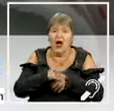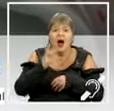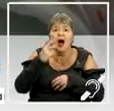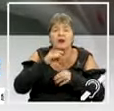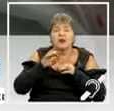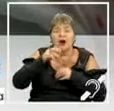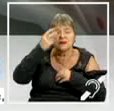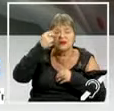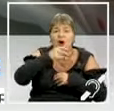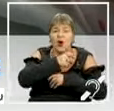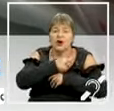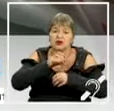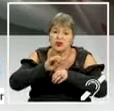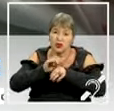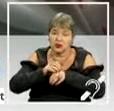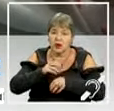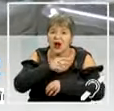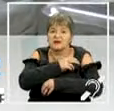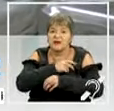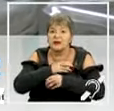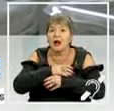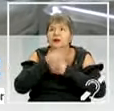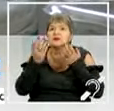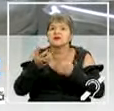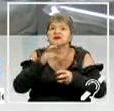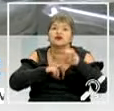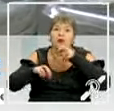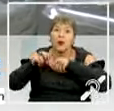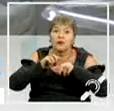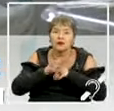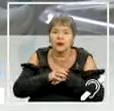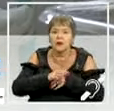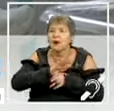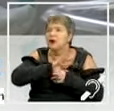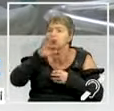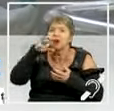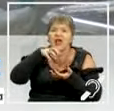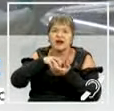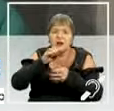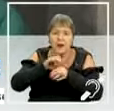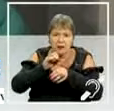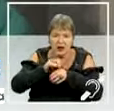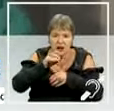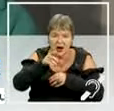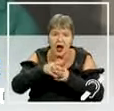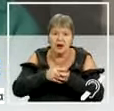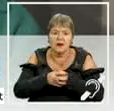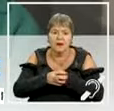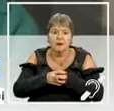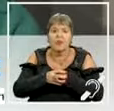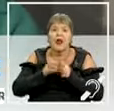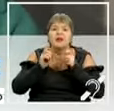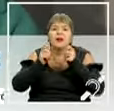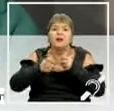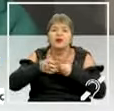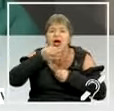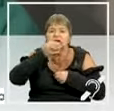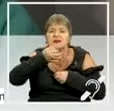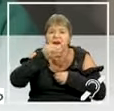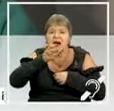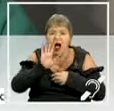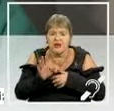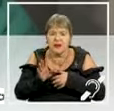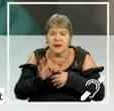colegiul medicilor. La spital a fost deja deschisă o anchetă. Toată echipa medicală depune referate și note